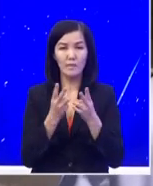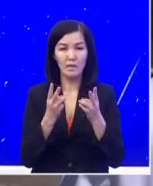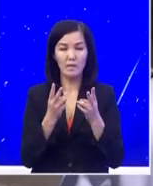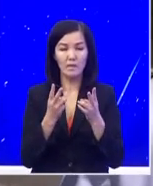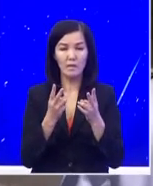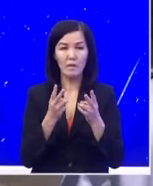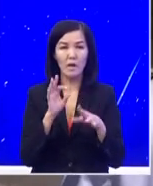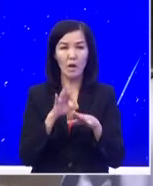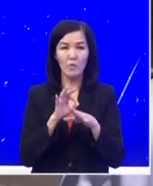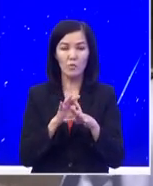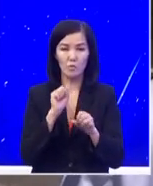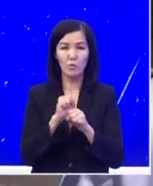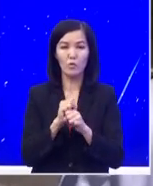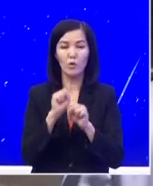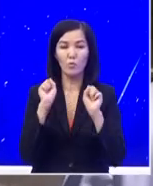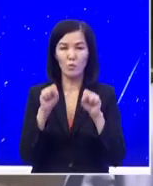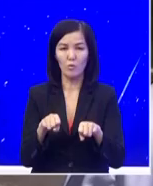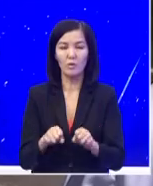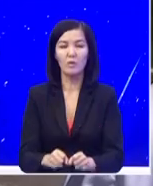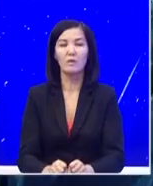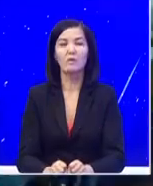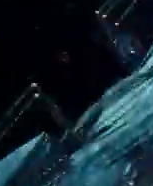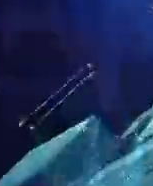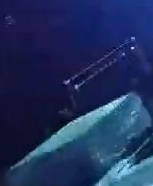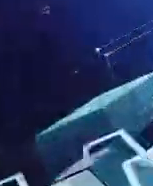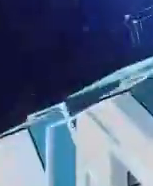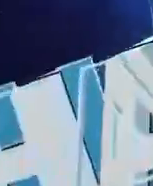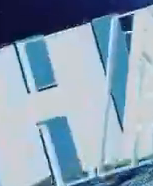осы індеттен құтыламыз деген ойымыз бар.